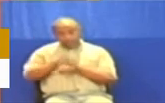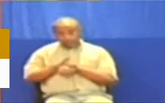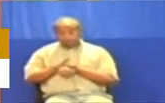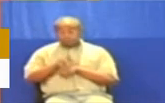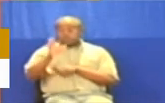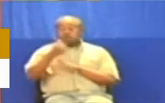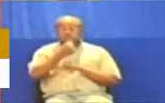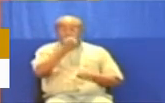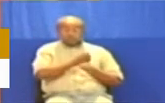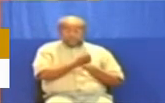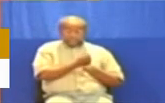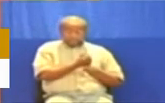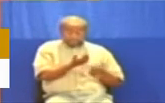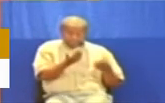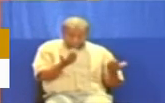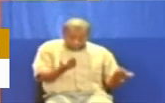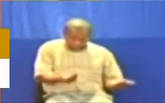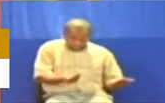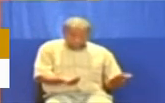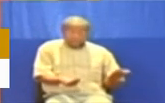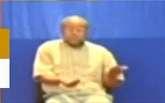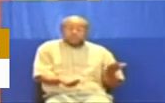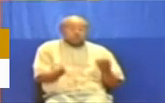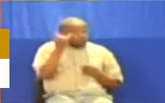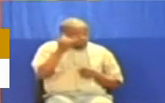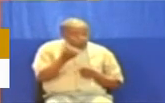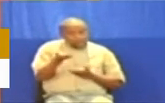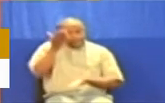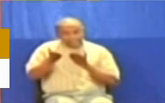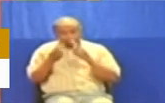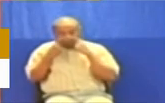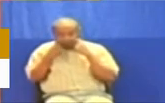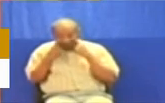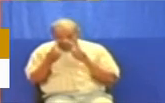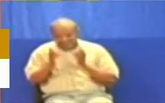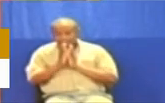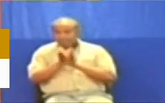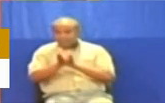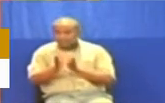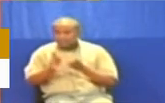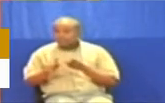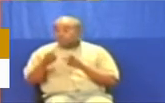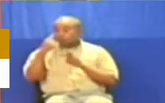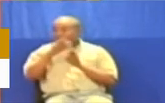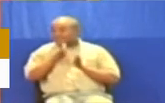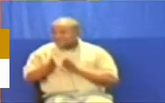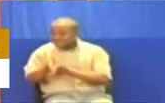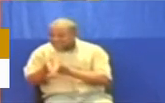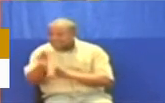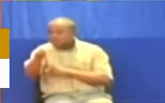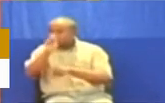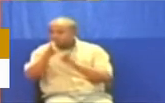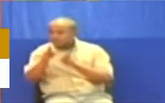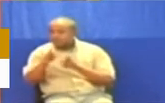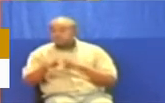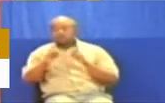evaluate and advise on the type of fishing vessels, fishing gears and sustainable fishing methods to be permitted in the management